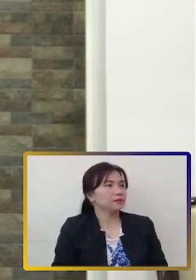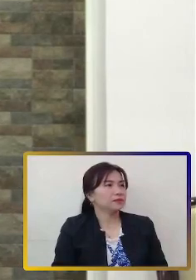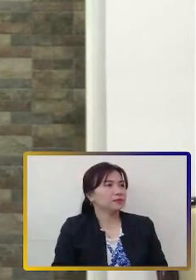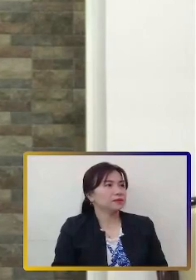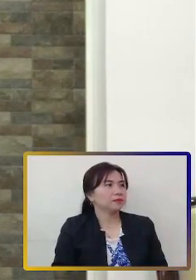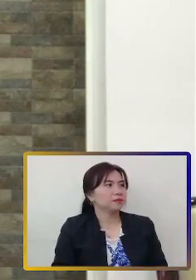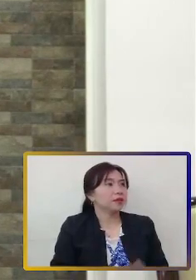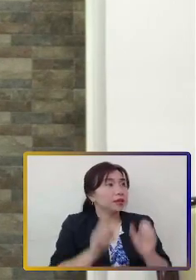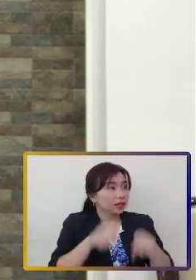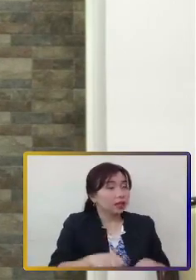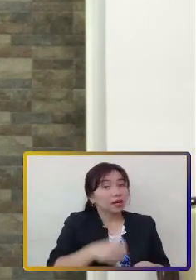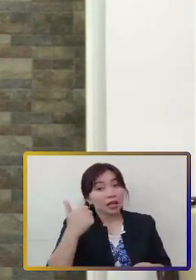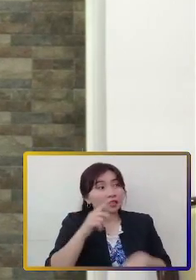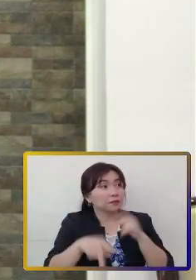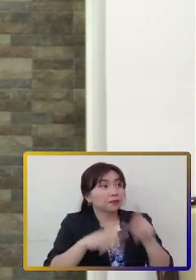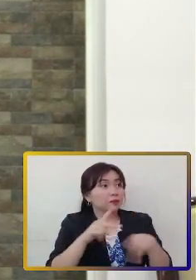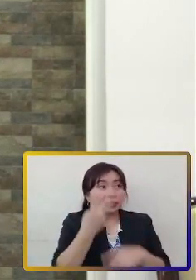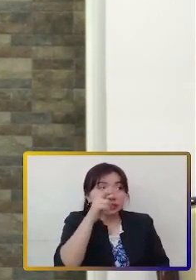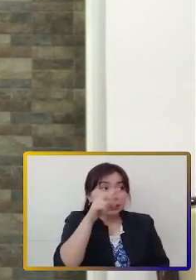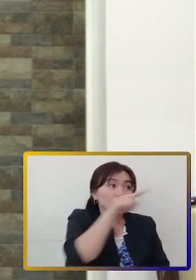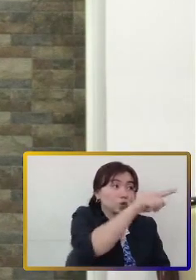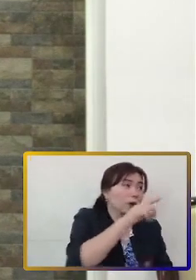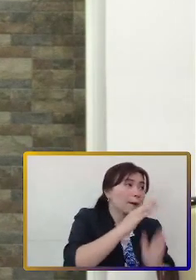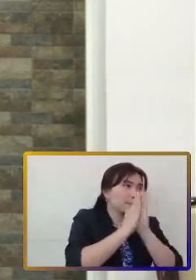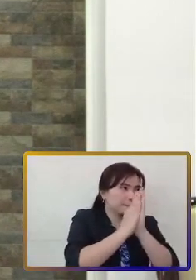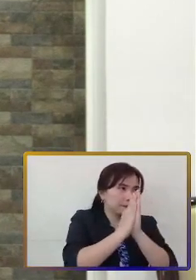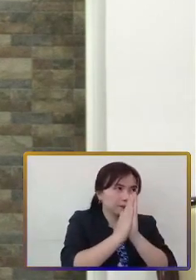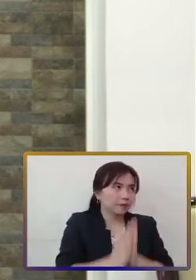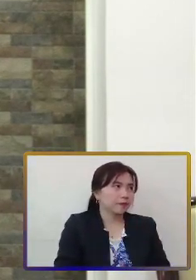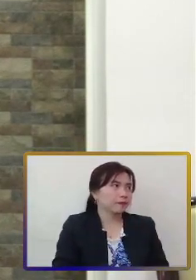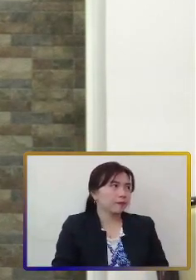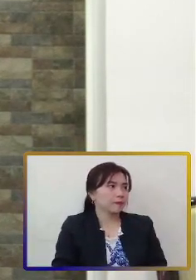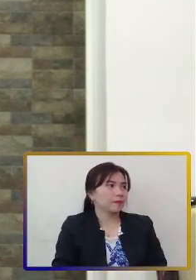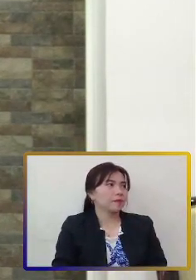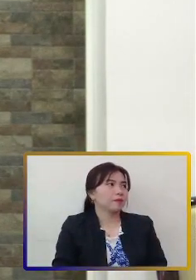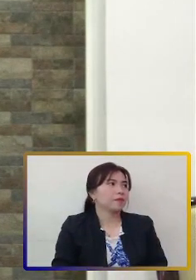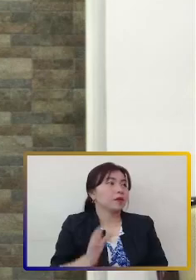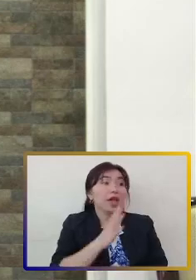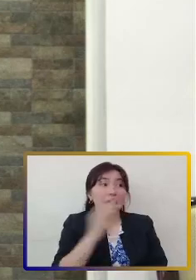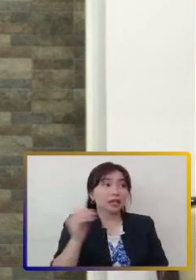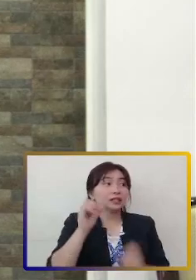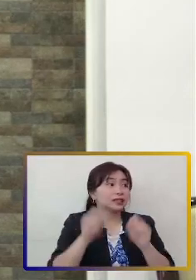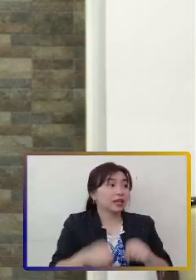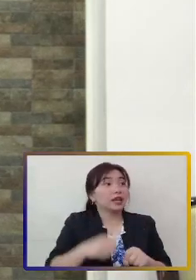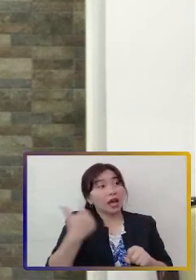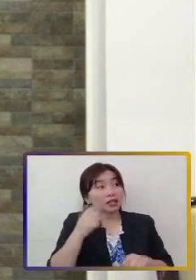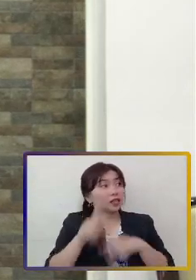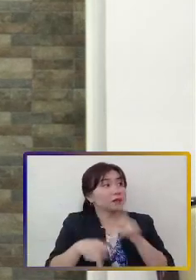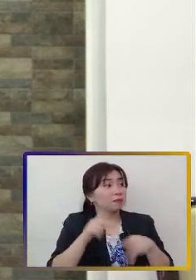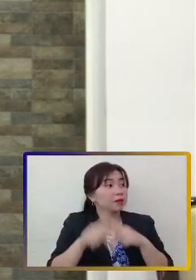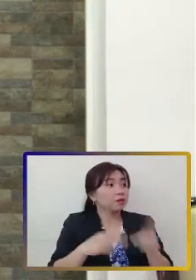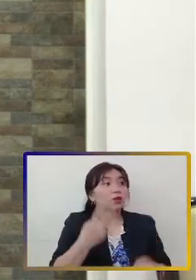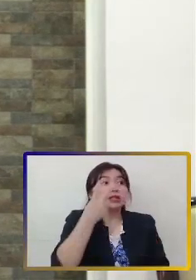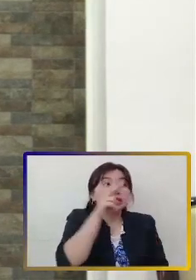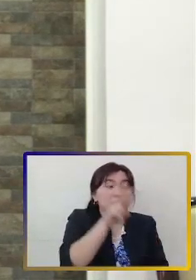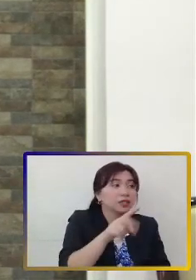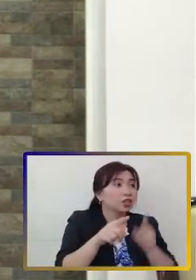n nakikitaan kaya tayo nakasubaybay sa programa ng simbahan